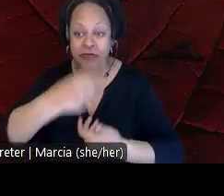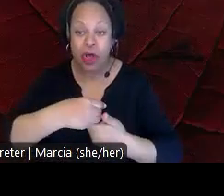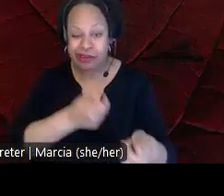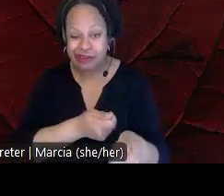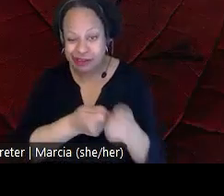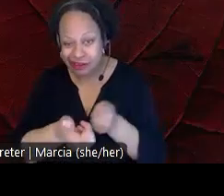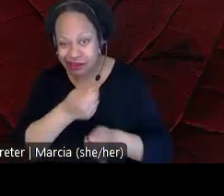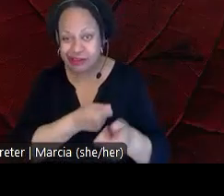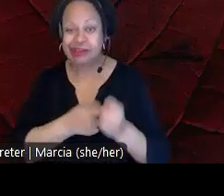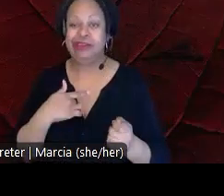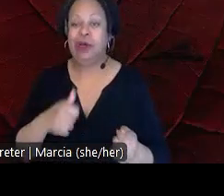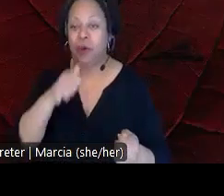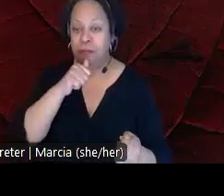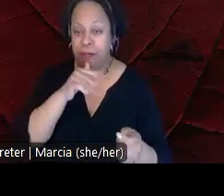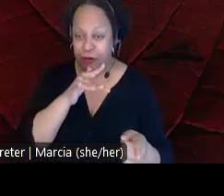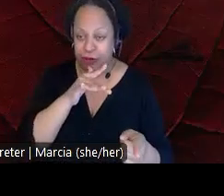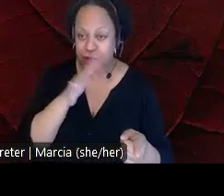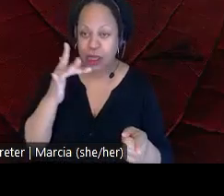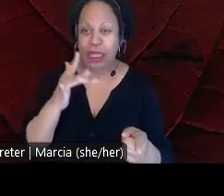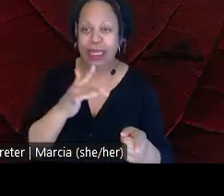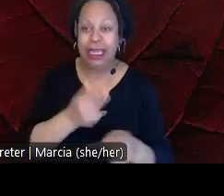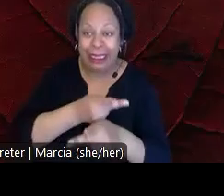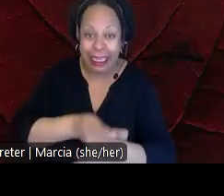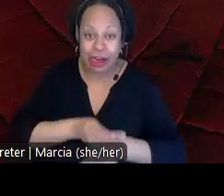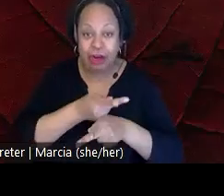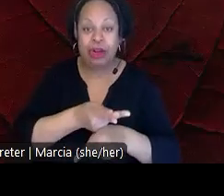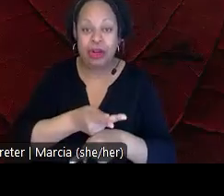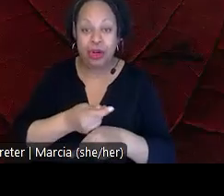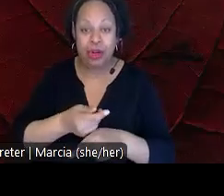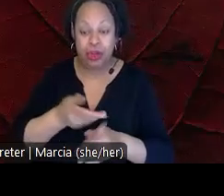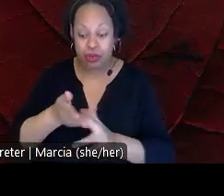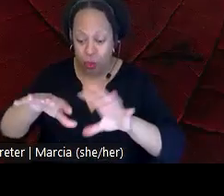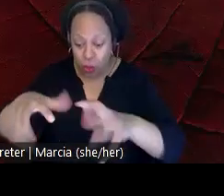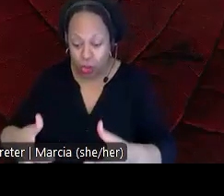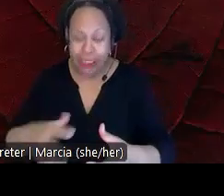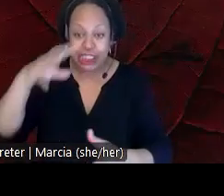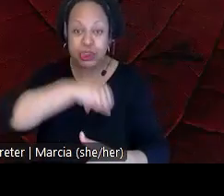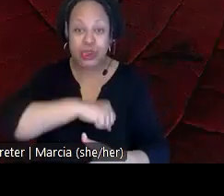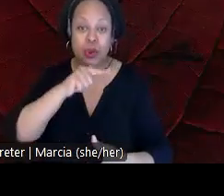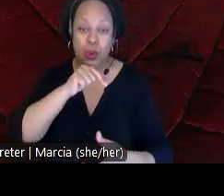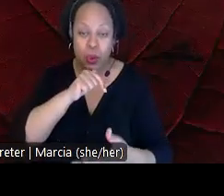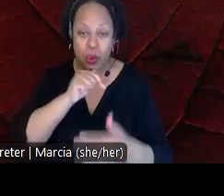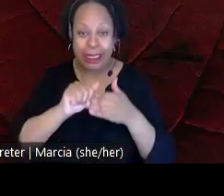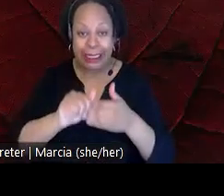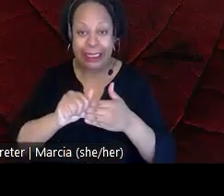souvent par les parents, la mère en particulier, parce que les soins sont souvent tellement genrés et